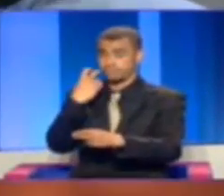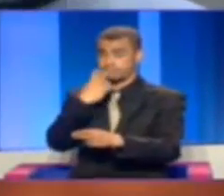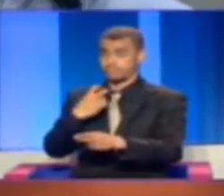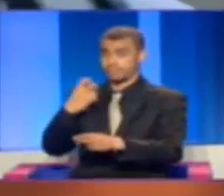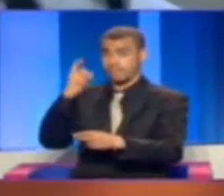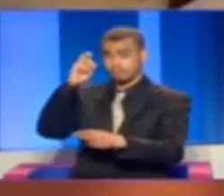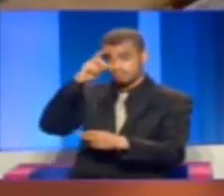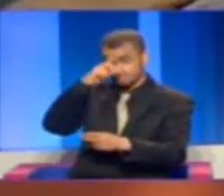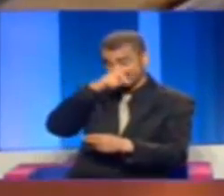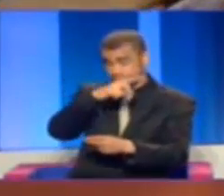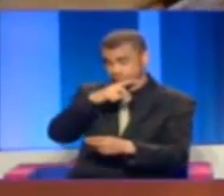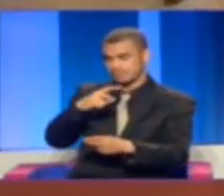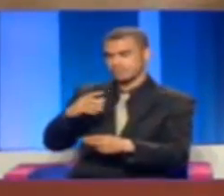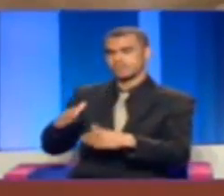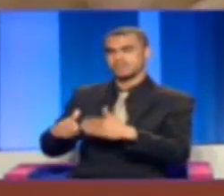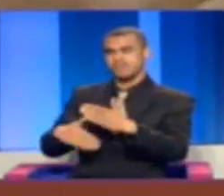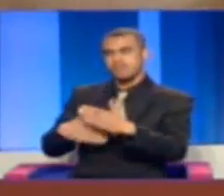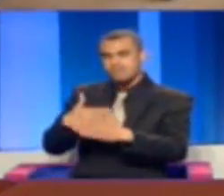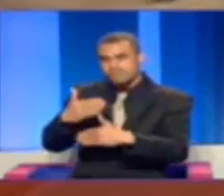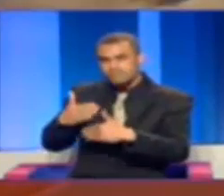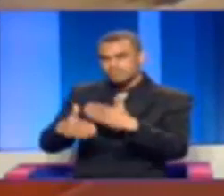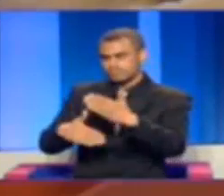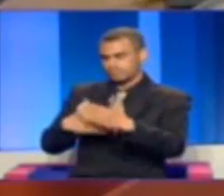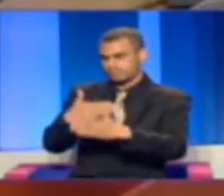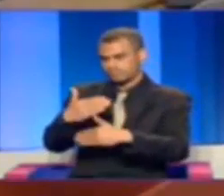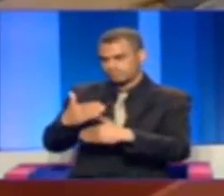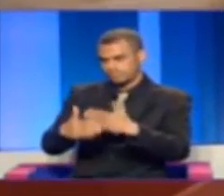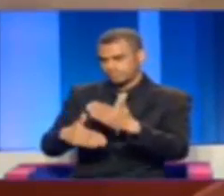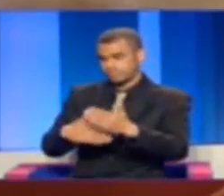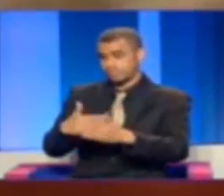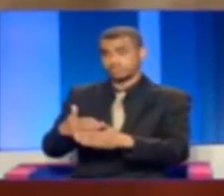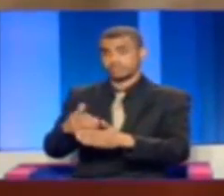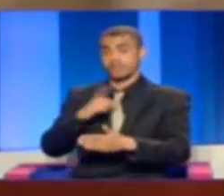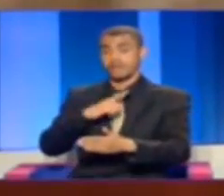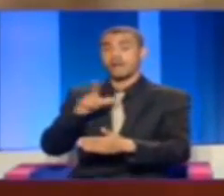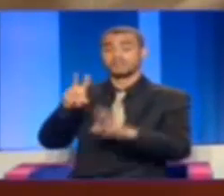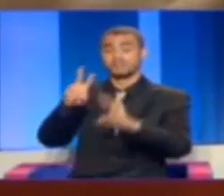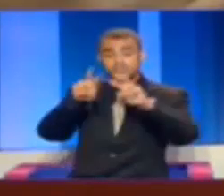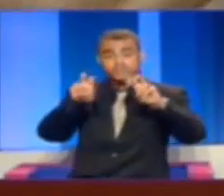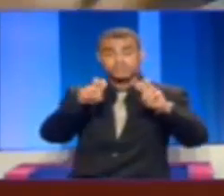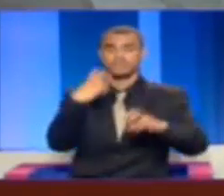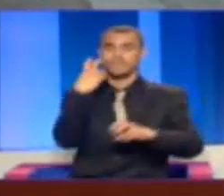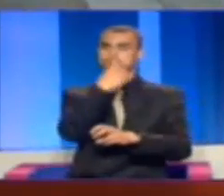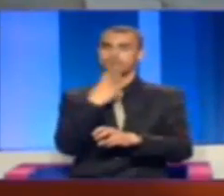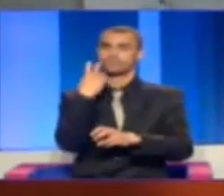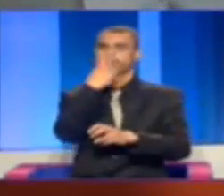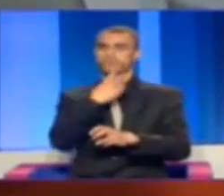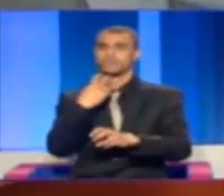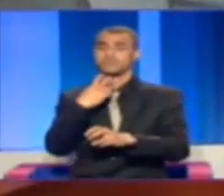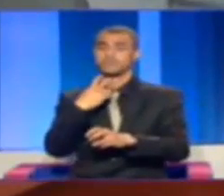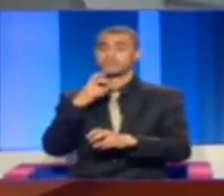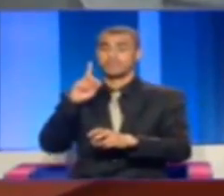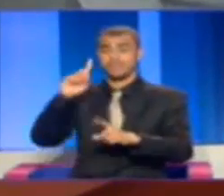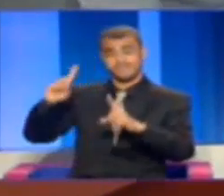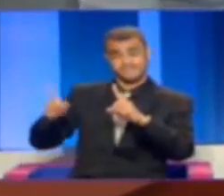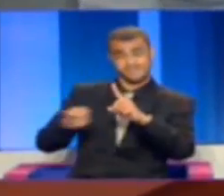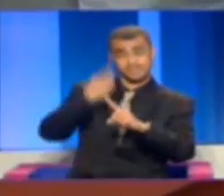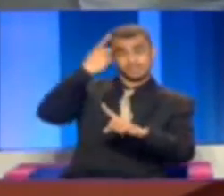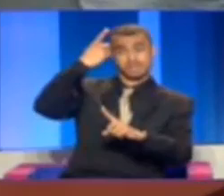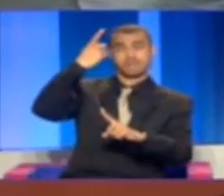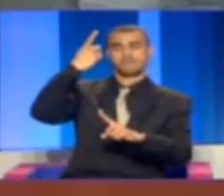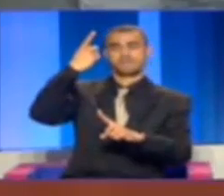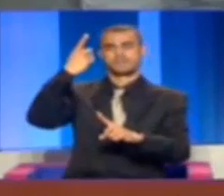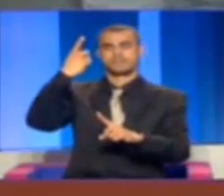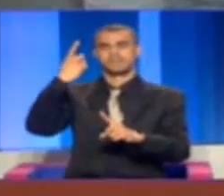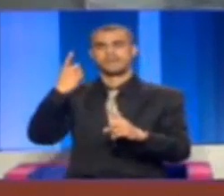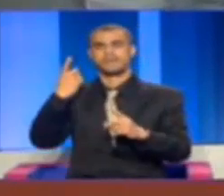على النطق، العمل على على على تقوم به ما يسمى باخصائي التخاطب، نسميه هنا اوغتوفونيس. هذاك